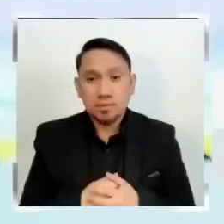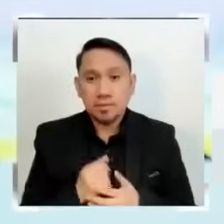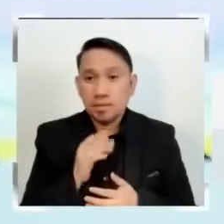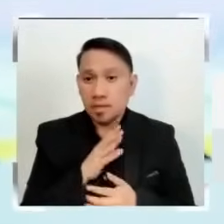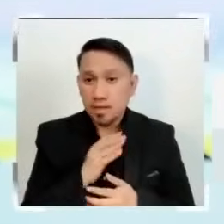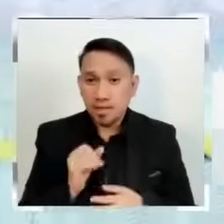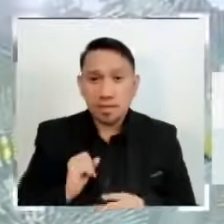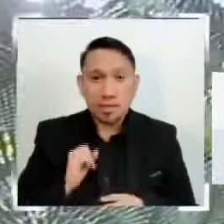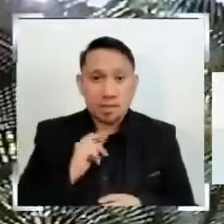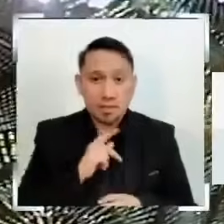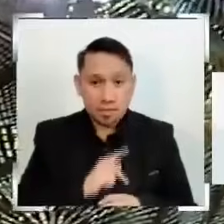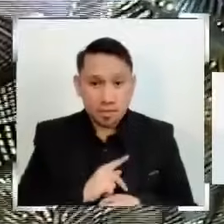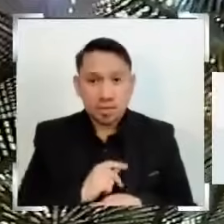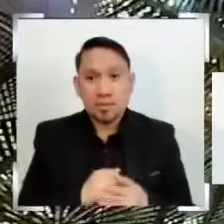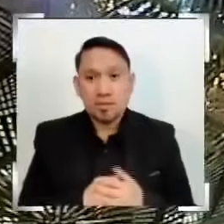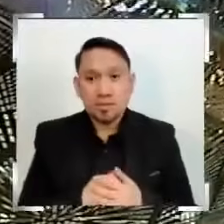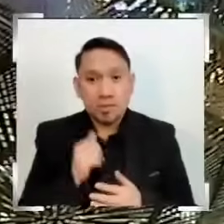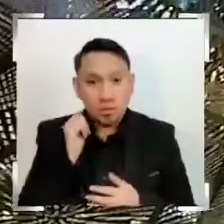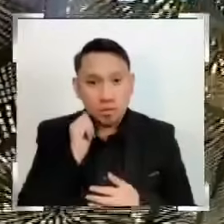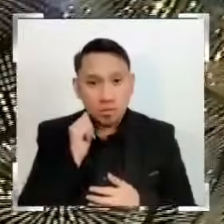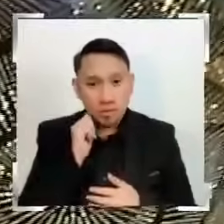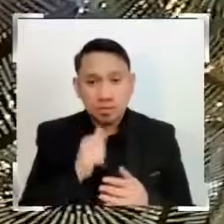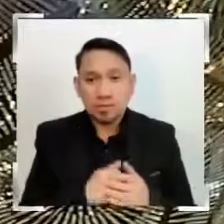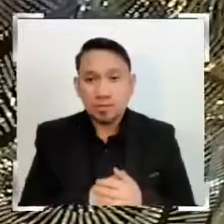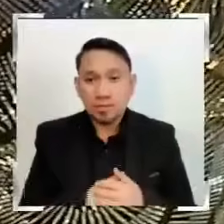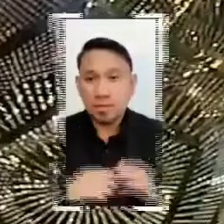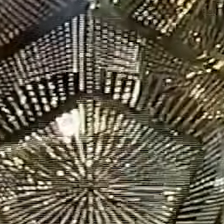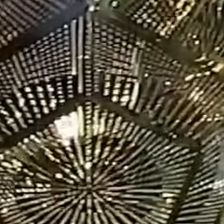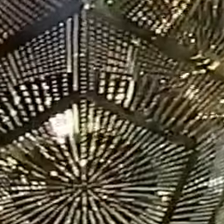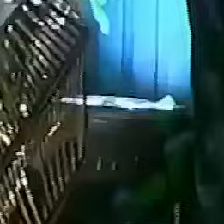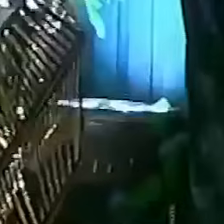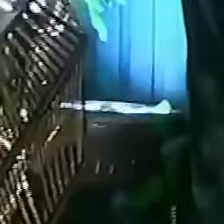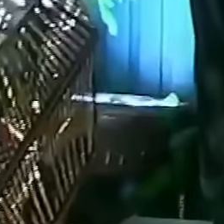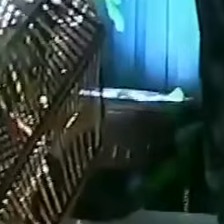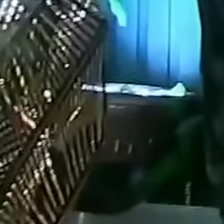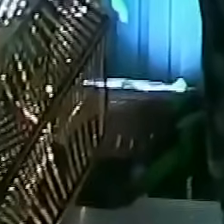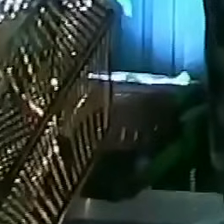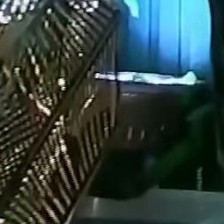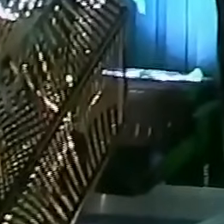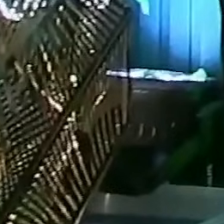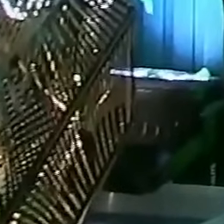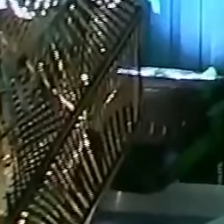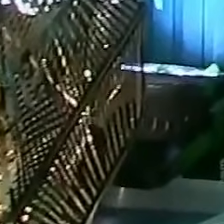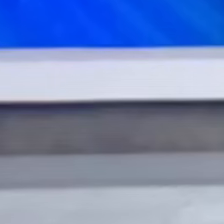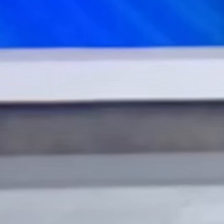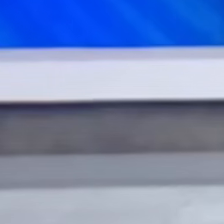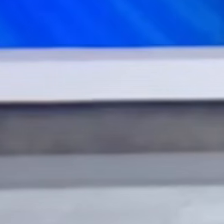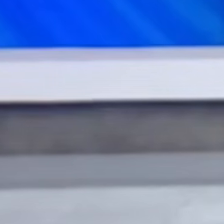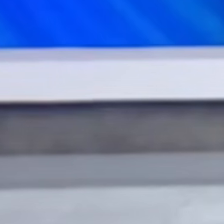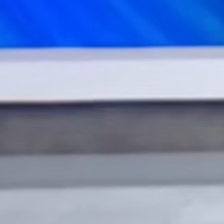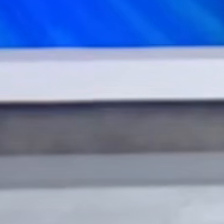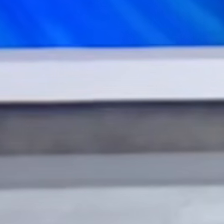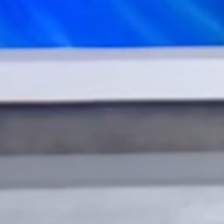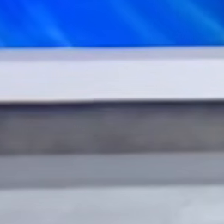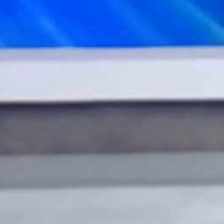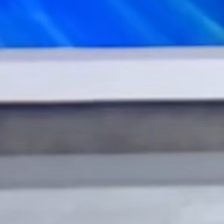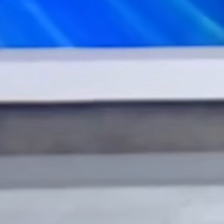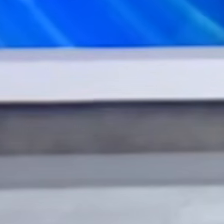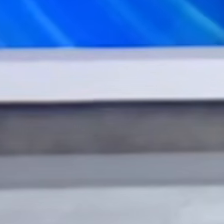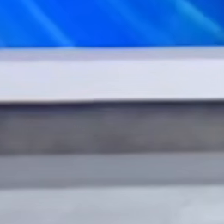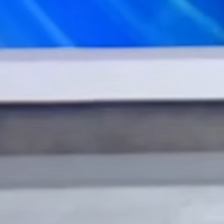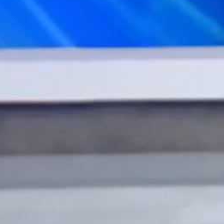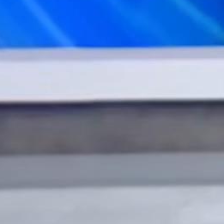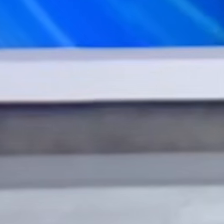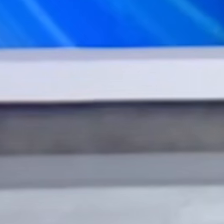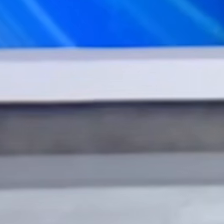appreciate over time. Para sa GMA Integrated News, ako si Mariz Umali, ang inyong saksi. Makaigan, samahan niyo kaming saksihan